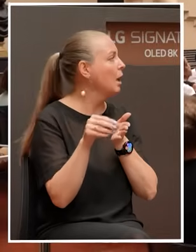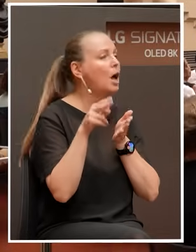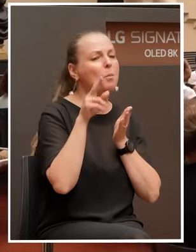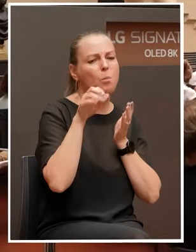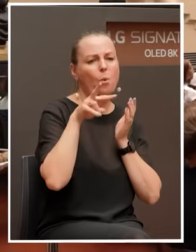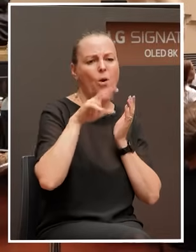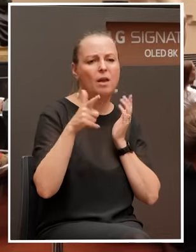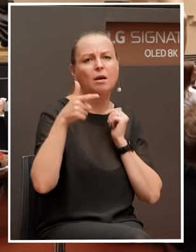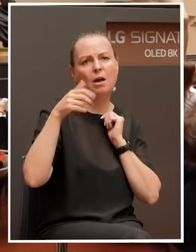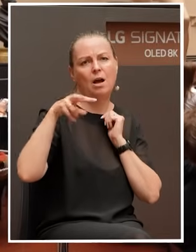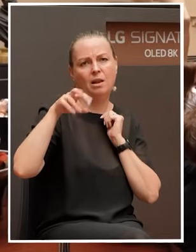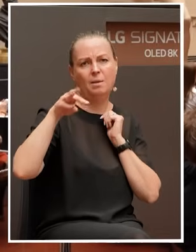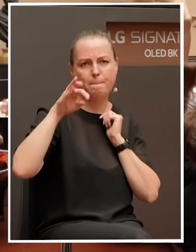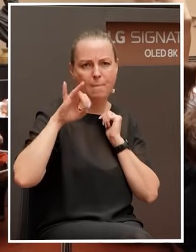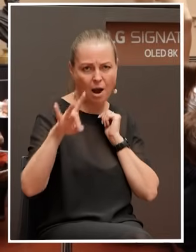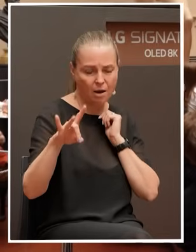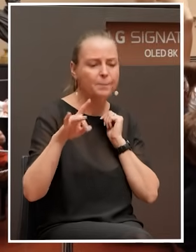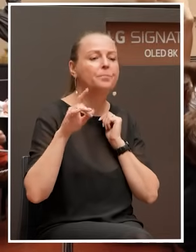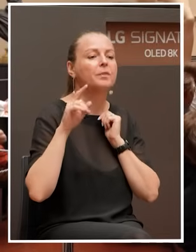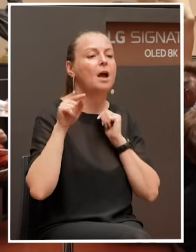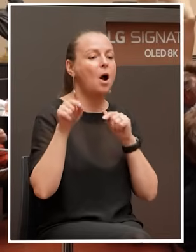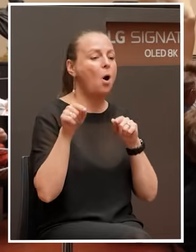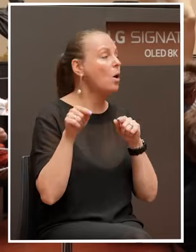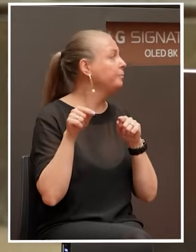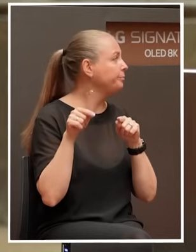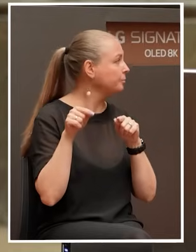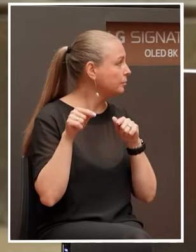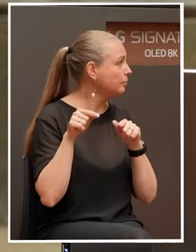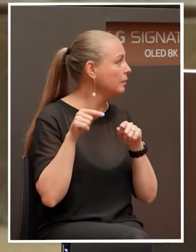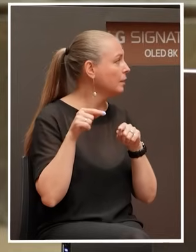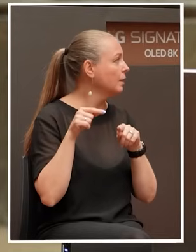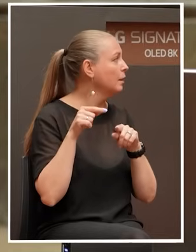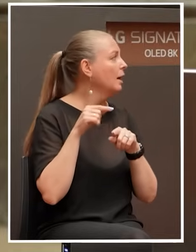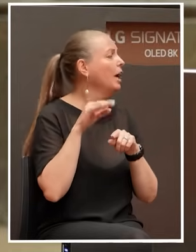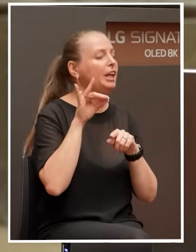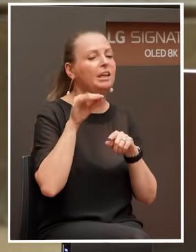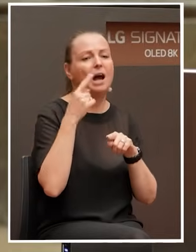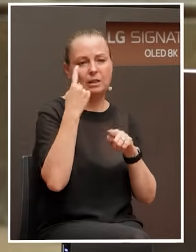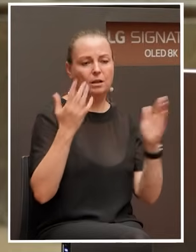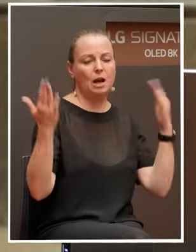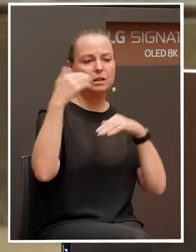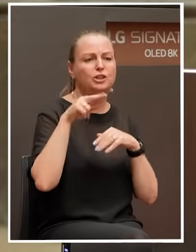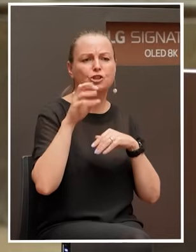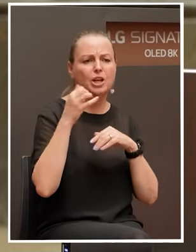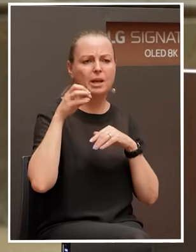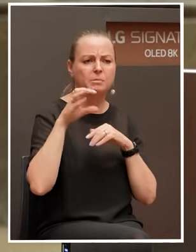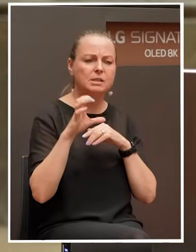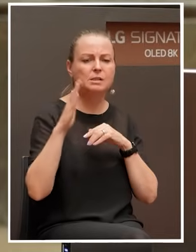Полем Галимаром и вот тем самым один Полем Галимаром и один тем самым Джеймсом Саттоном, который покупал